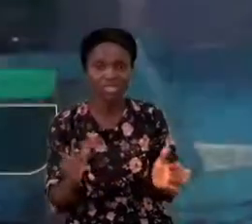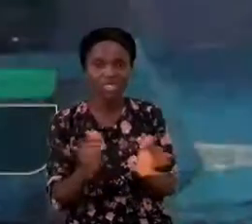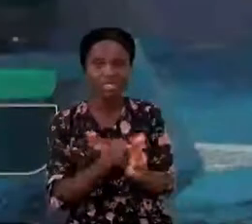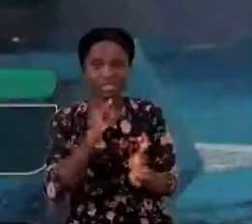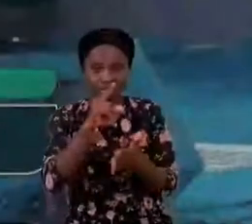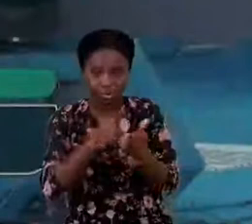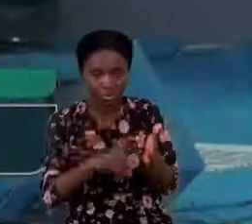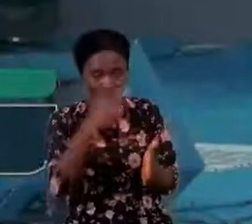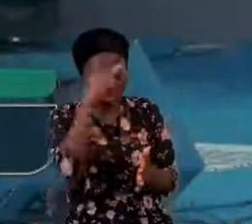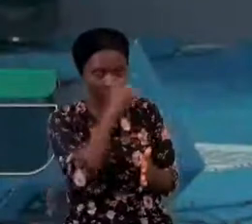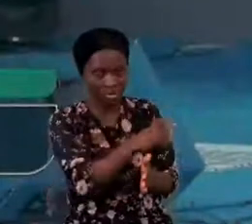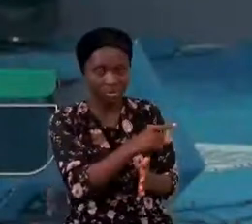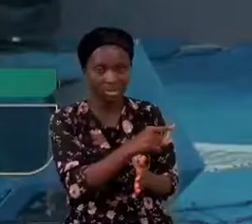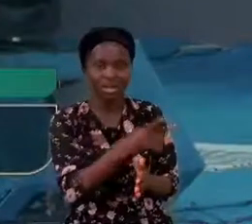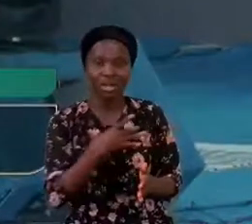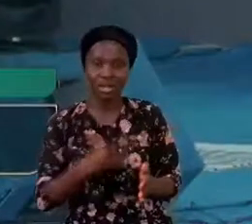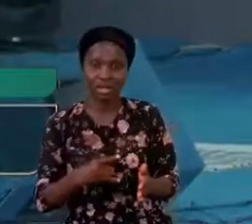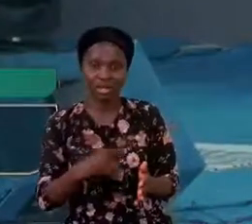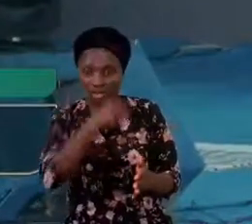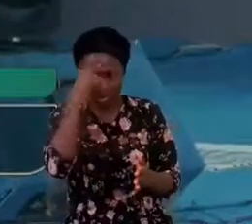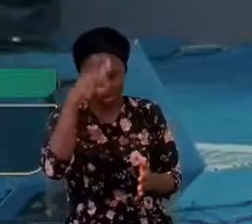des anciens saints,